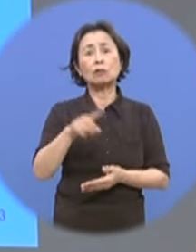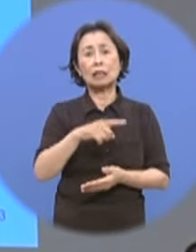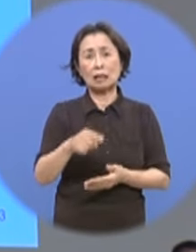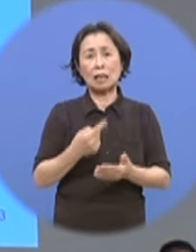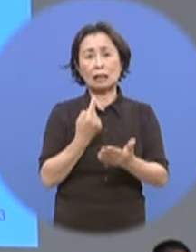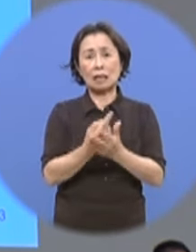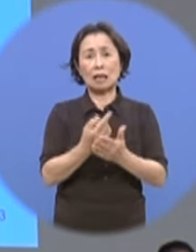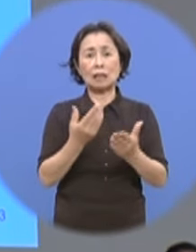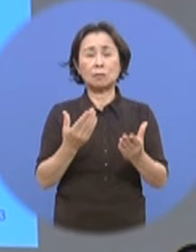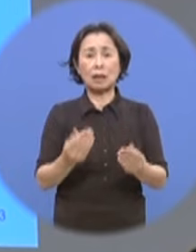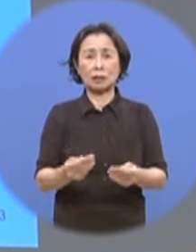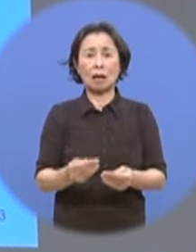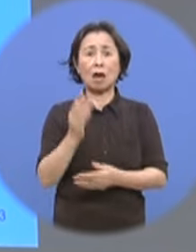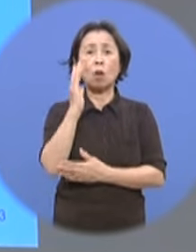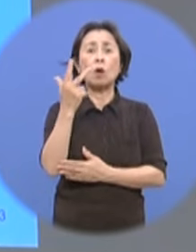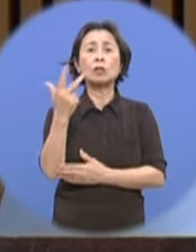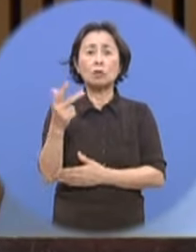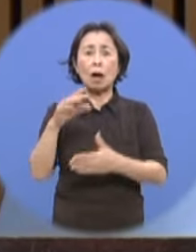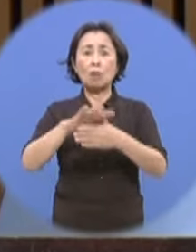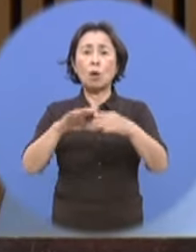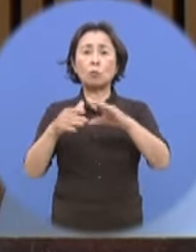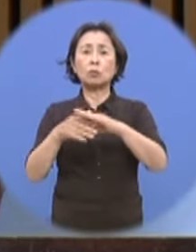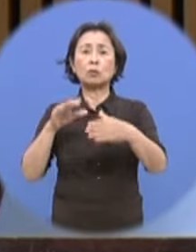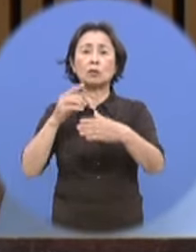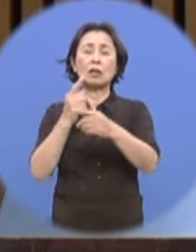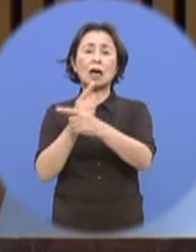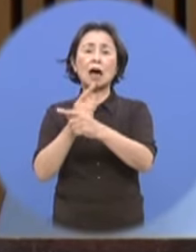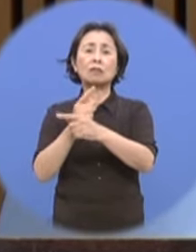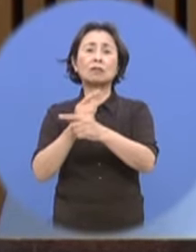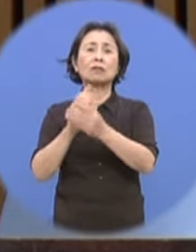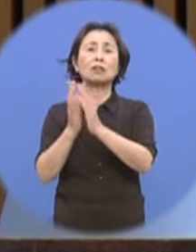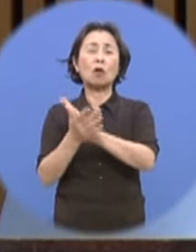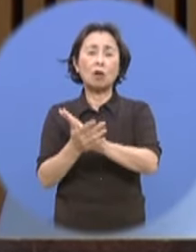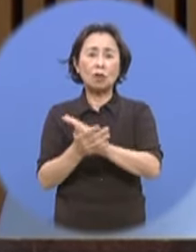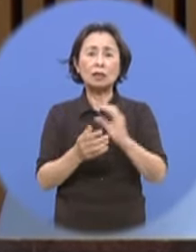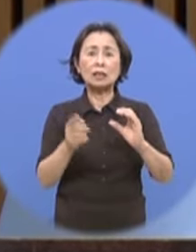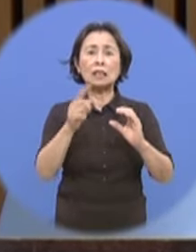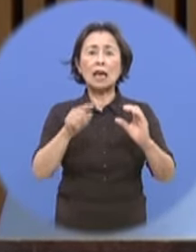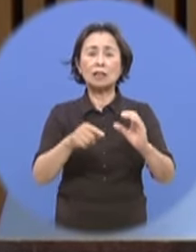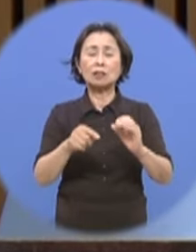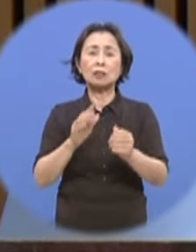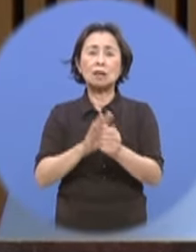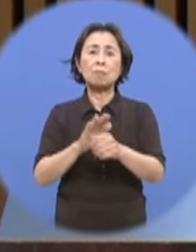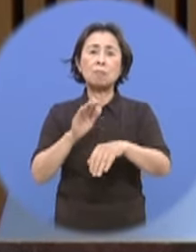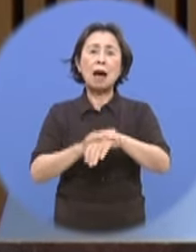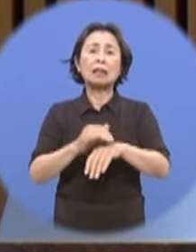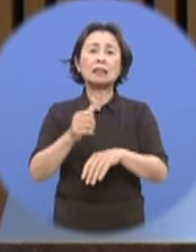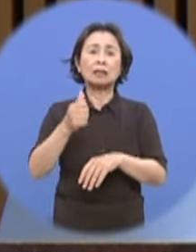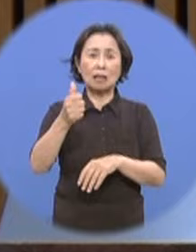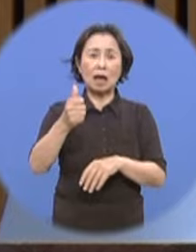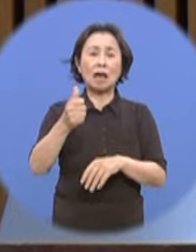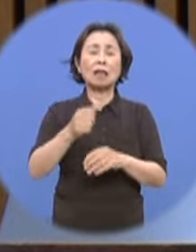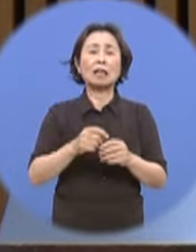た講師は文部科学のマイスターで野県の